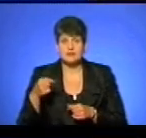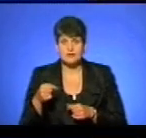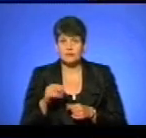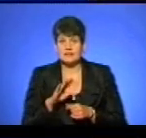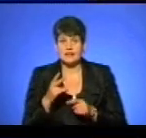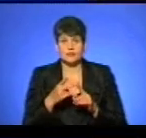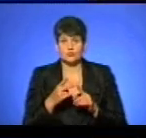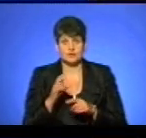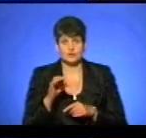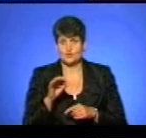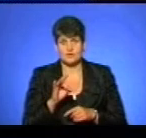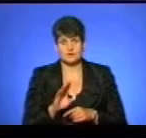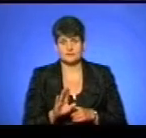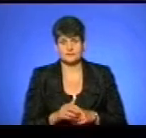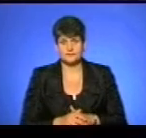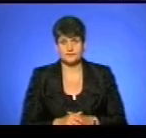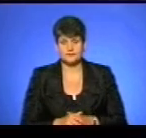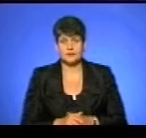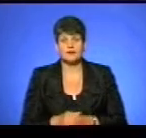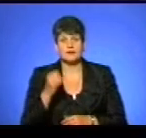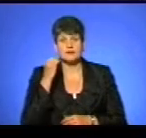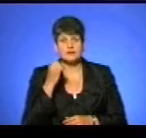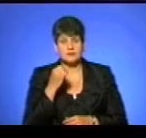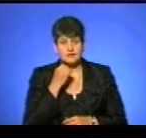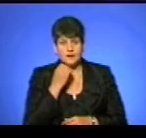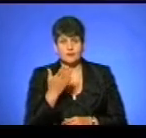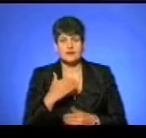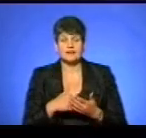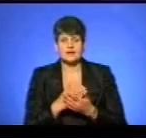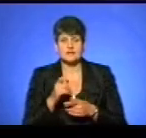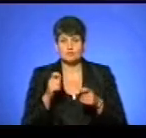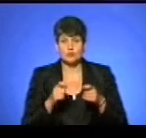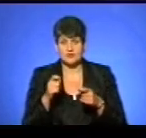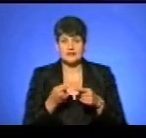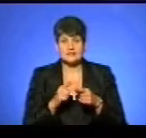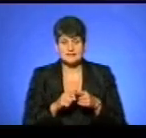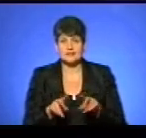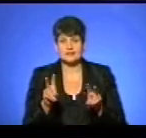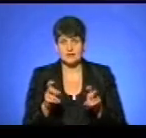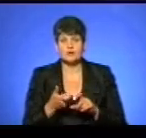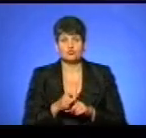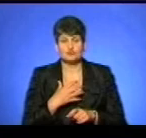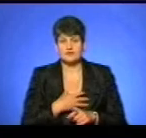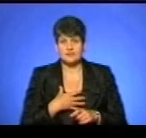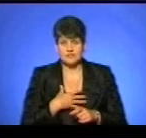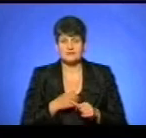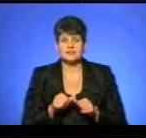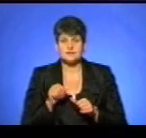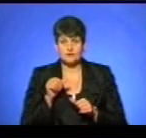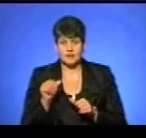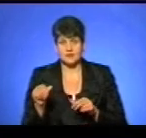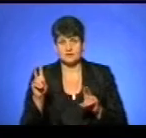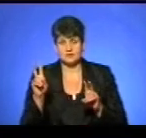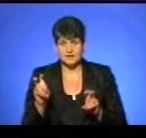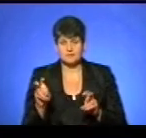сортом. Ну, зрозуміло. Пане Володимир, я вам дякую. Якість молока – це вже тема дуже важлива, але це тема окремої розмови,